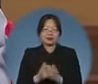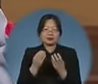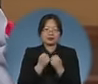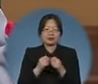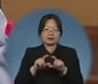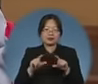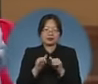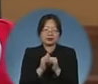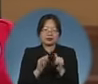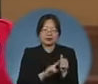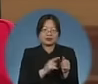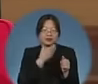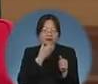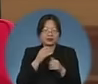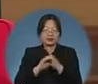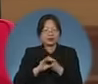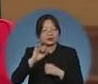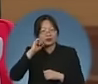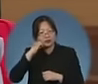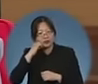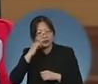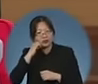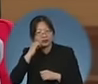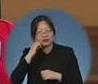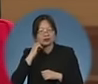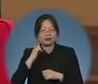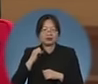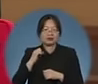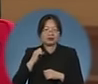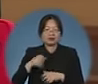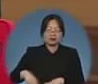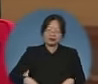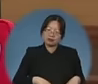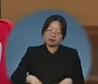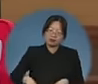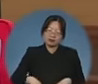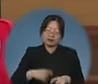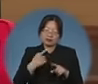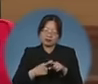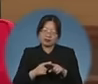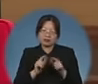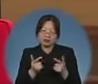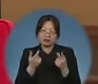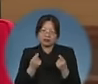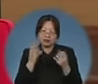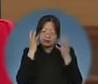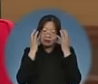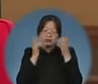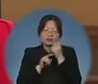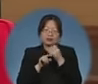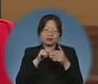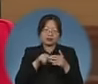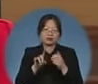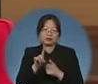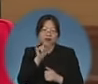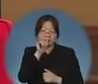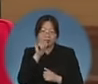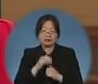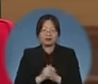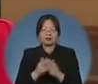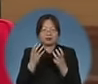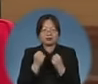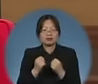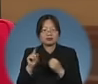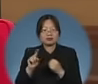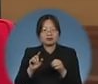많은 일반인들이 행복하면 되게 어려워 갈팡질팡 이런 것 같기도 하다가도 아닌 것 같고 이렇게 헷갈리는 이유 중에 하나가